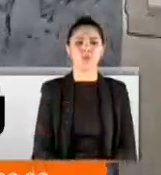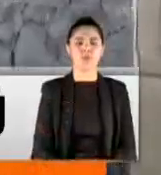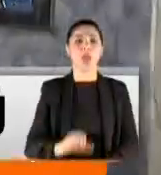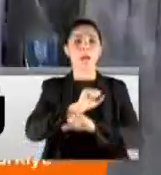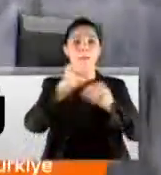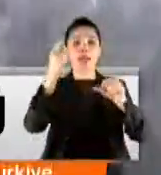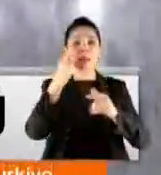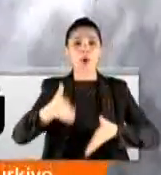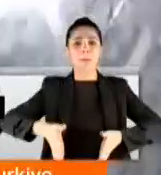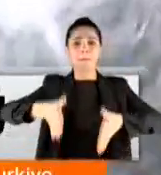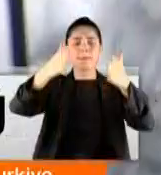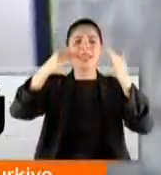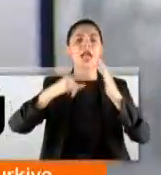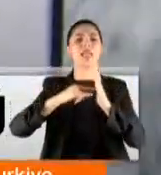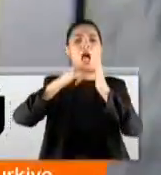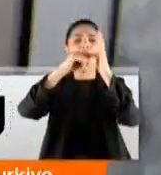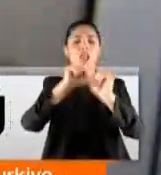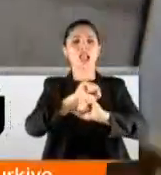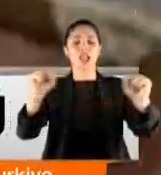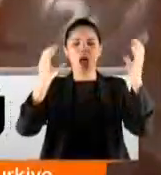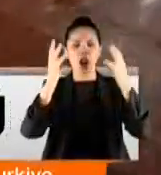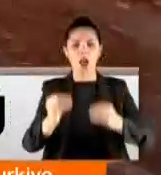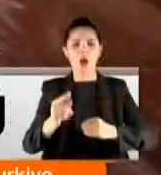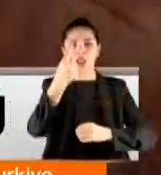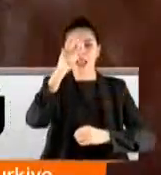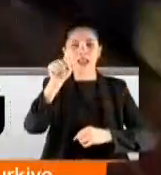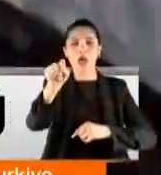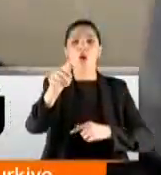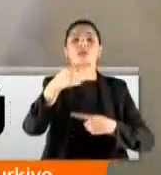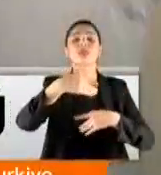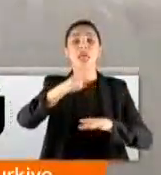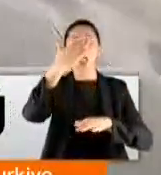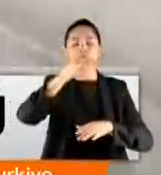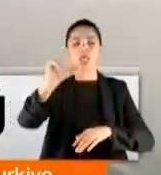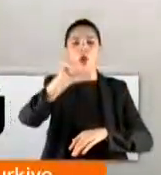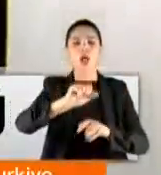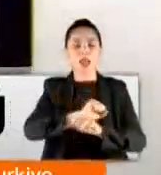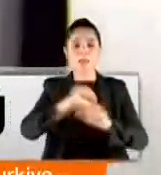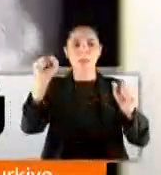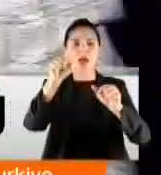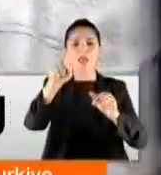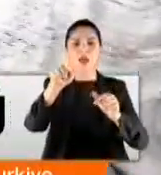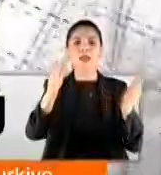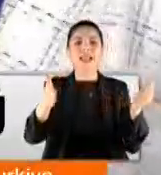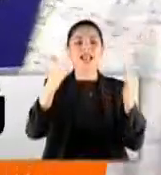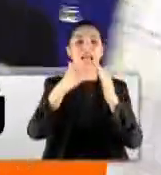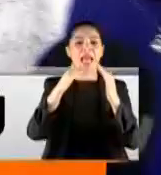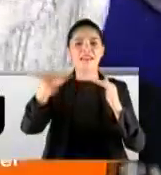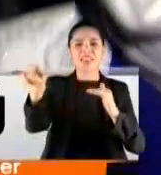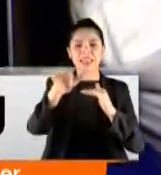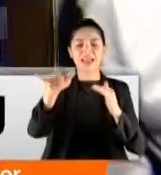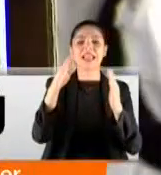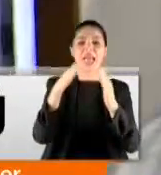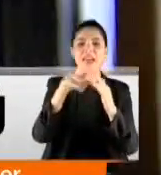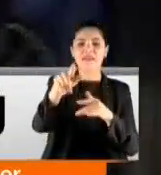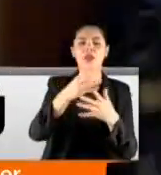Patlamanın etkisiyle binadaki asansörler de hasar görmüş. Sadece oda değil, doğalgaz patlamasının meydana geldiği dairenin yanındaki evde